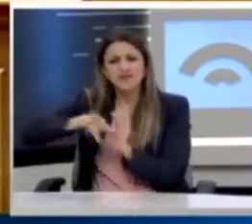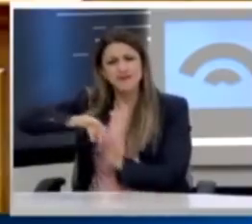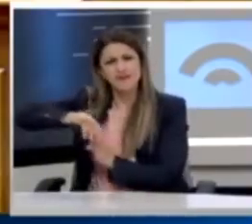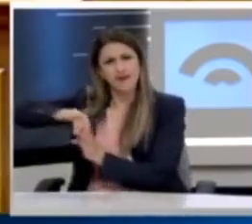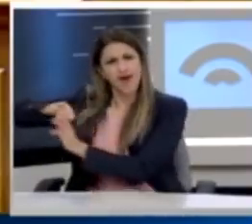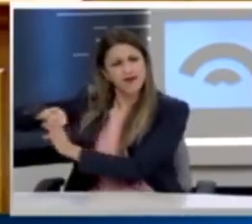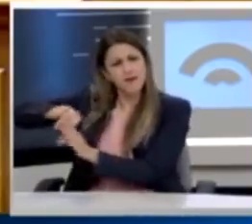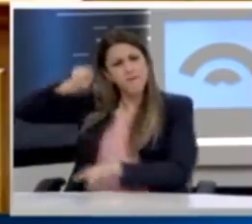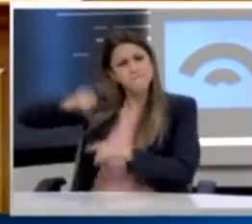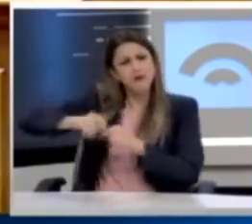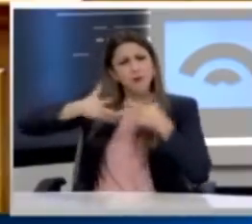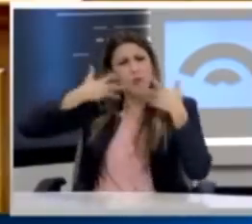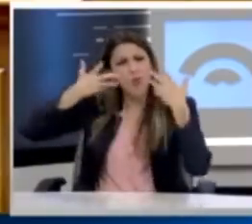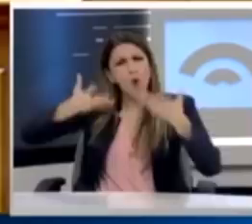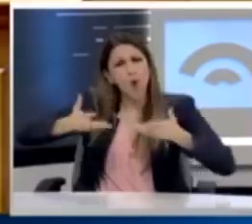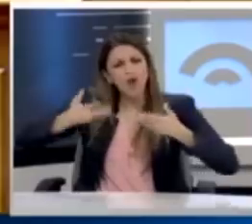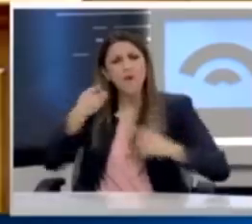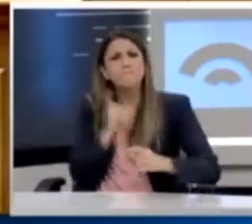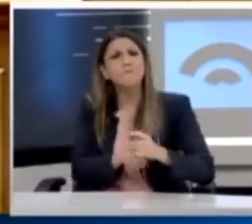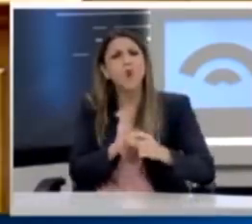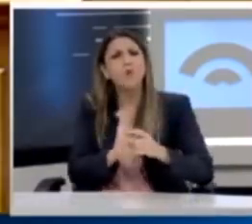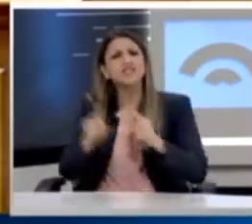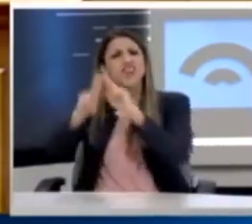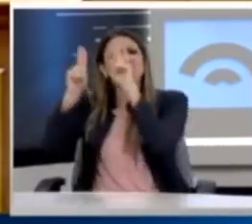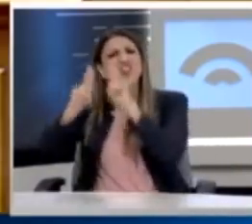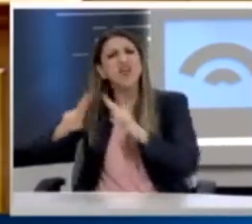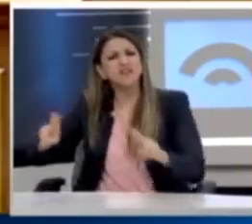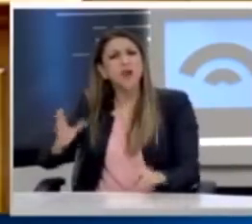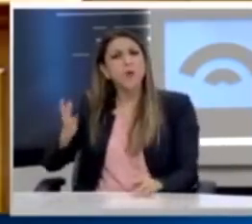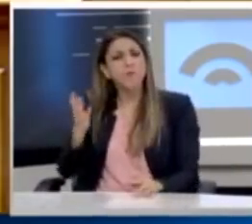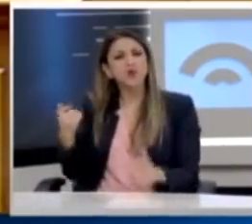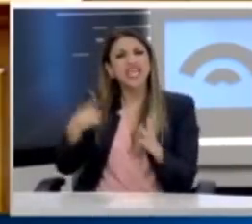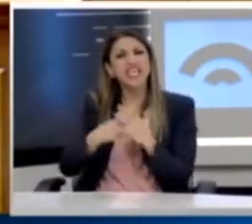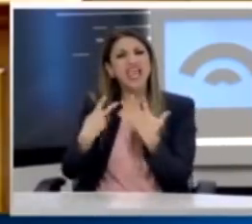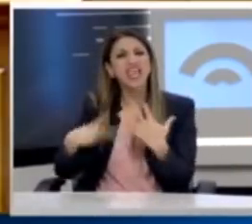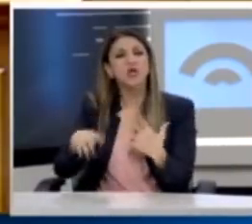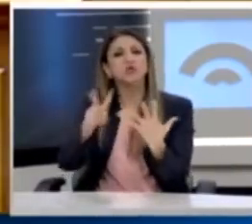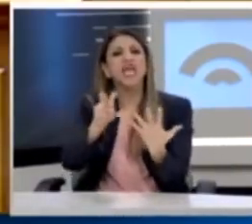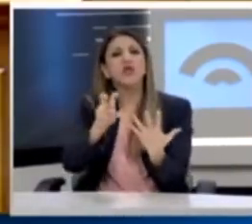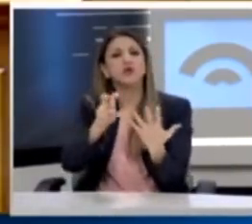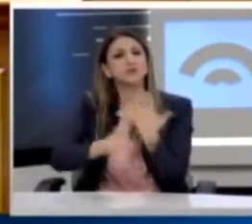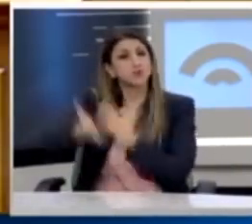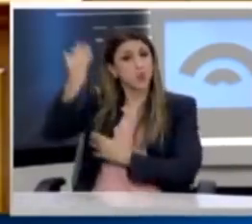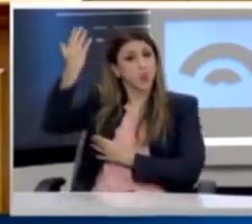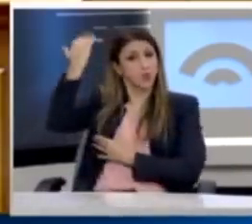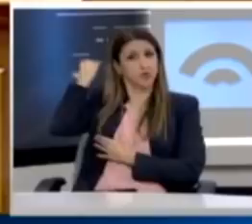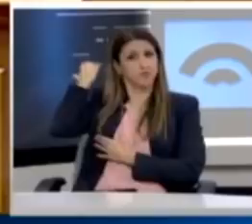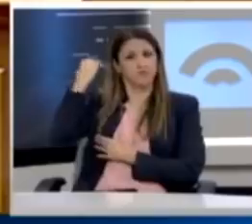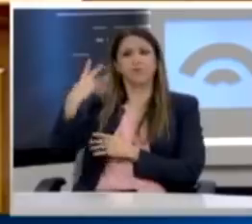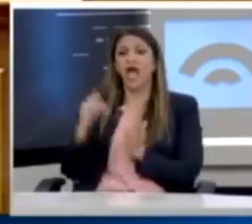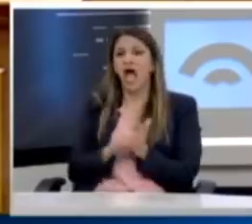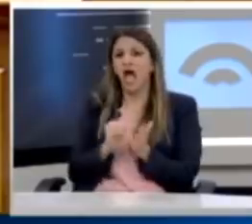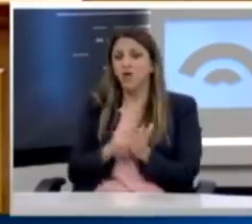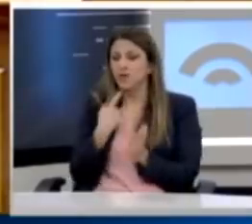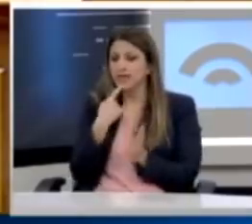κάποιες θέσεις της κομμουνιστικής διεθνούς στη δεκαετία του 1920. Αναφέρθηκαν